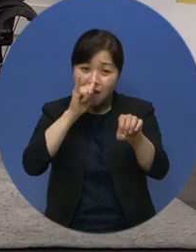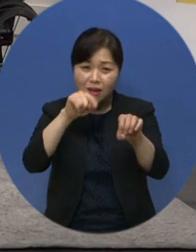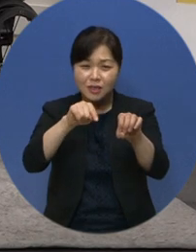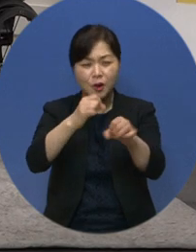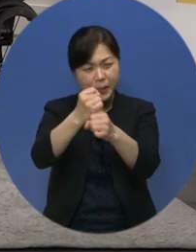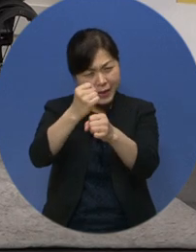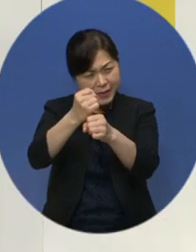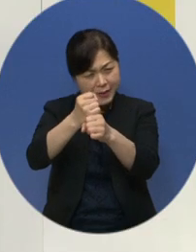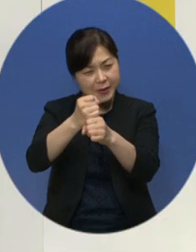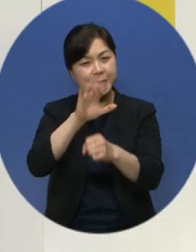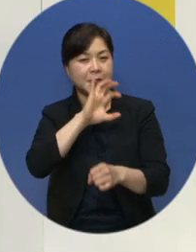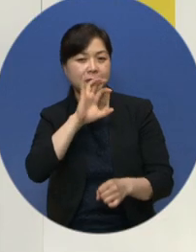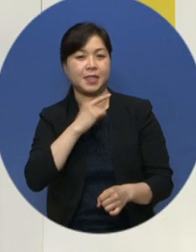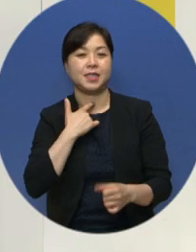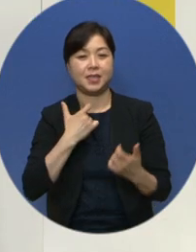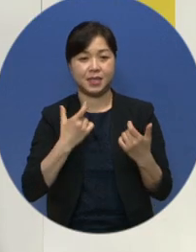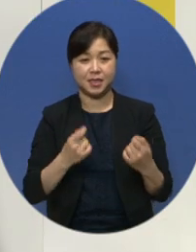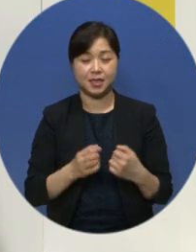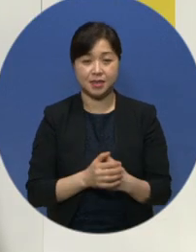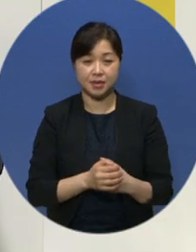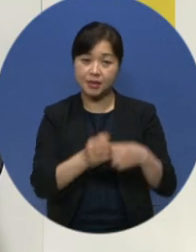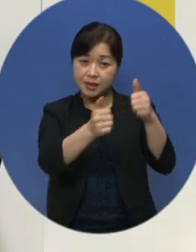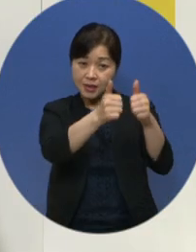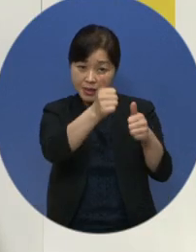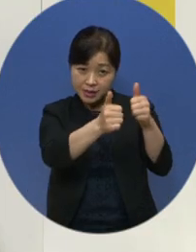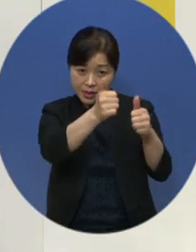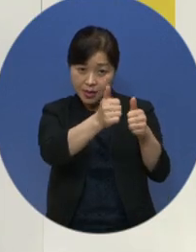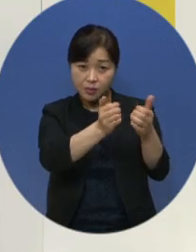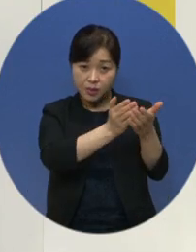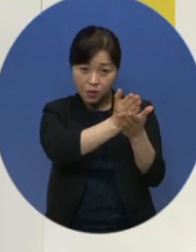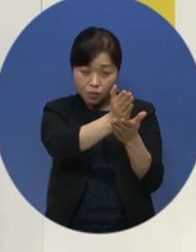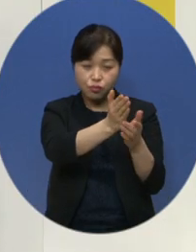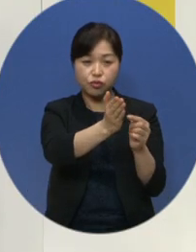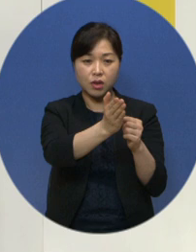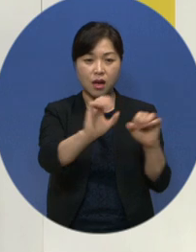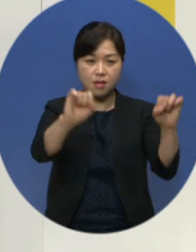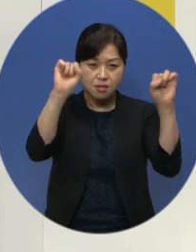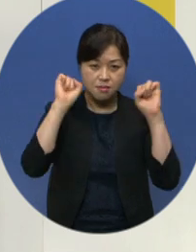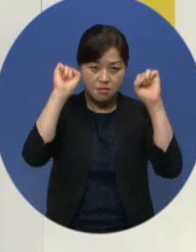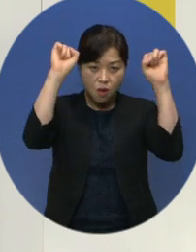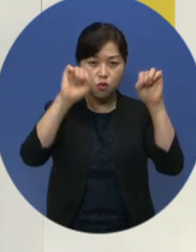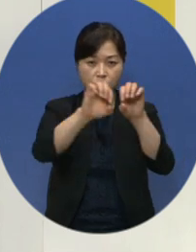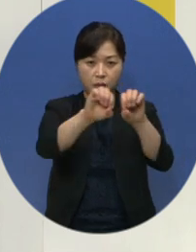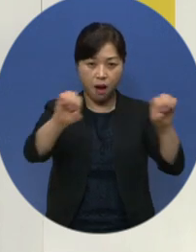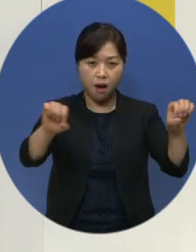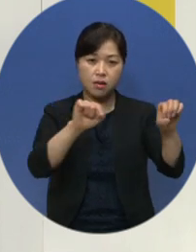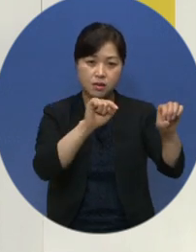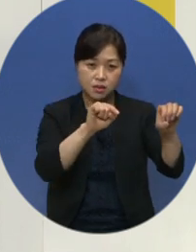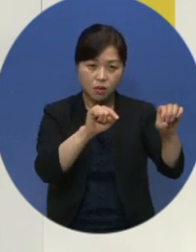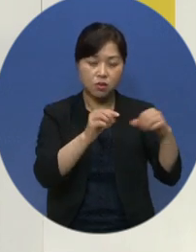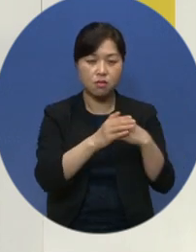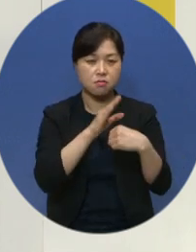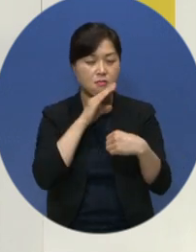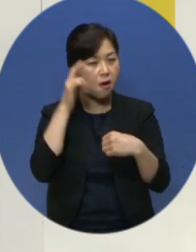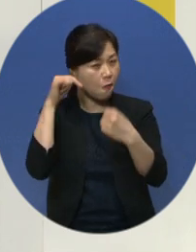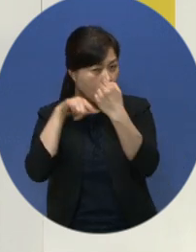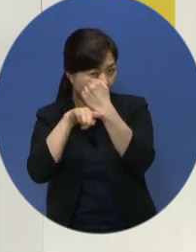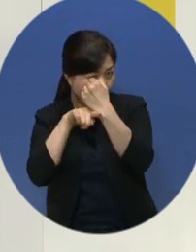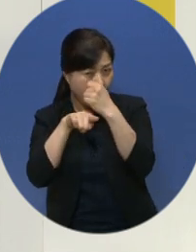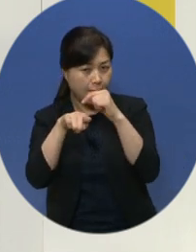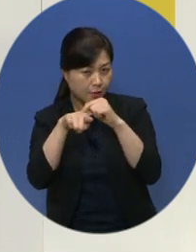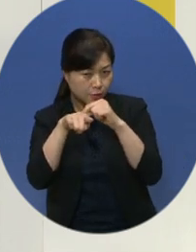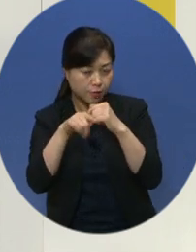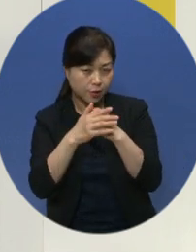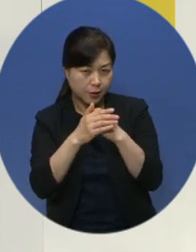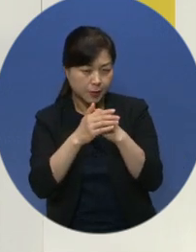역도 시합용 그 역도 그 바가 굉장히 에 그것도 과학적으로 만들어 지거든요 탄력이 있어야